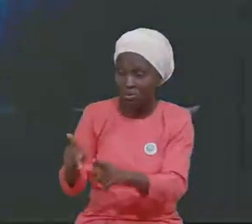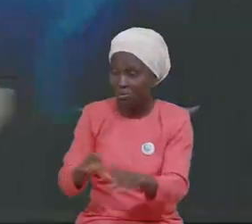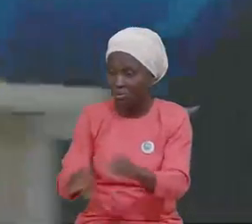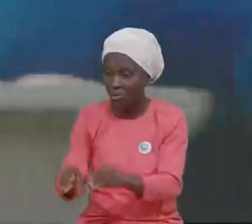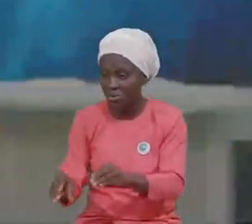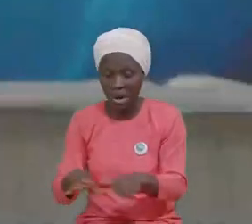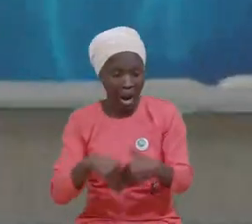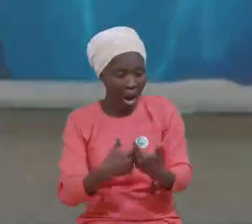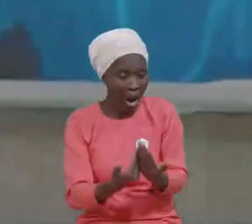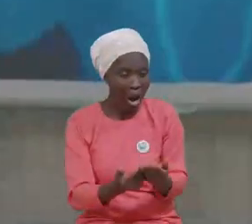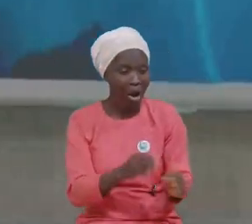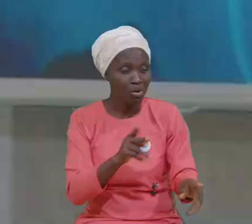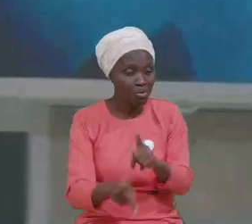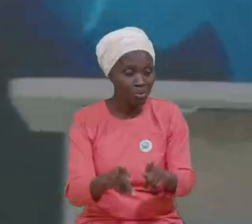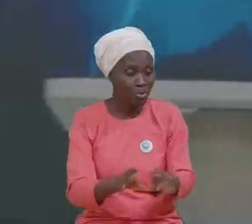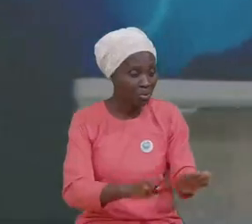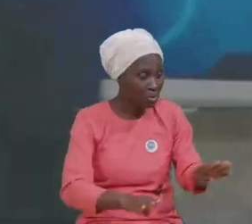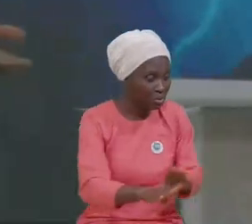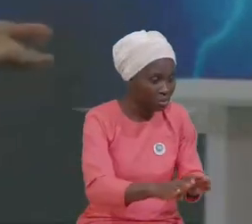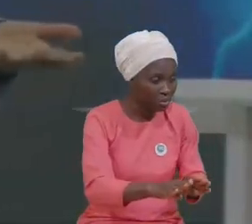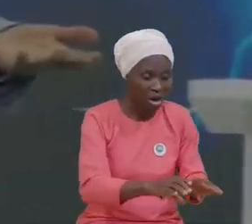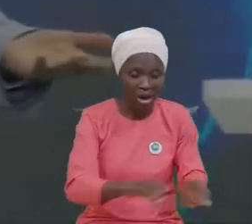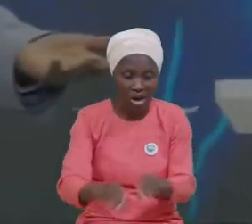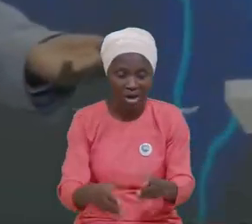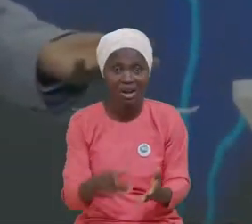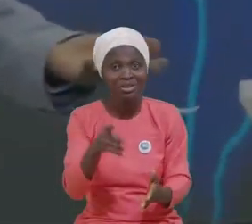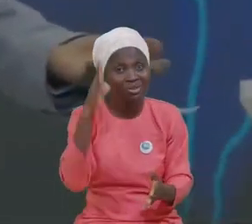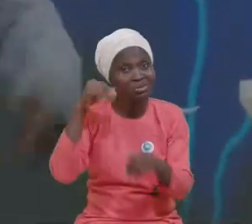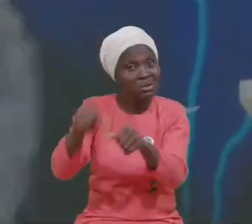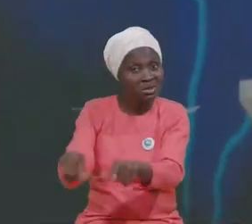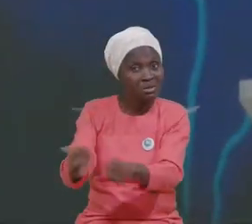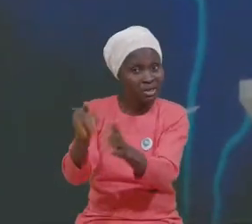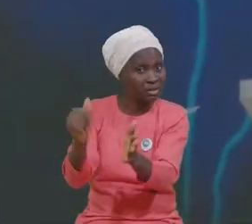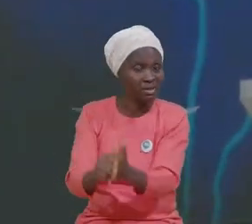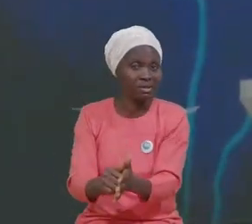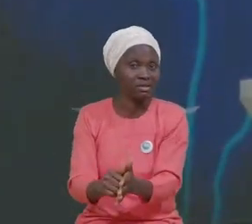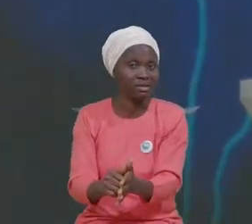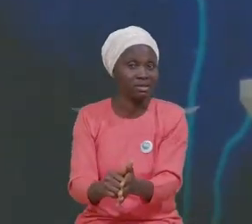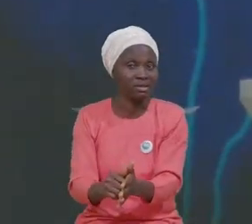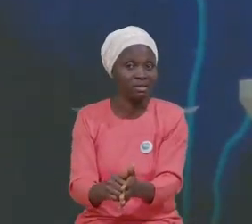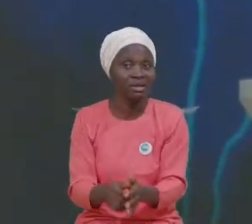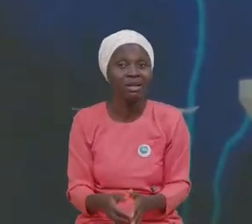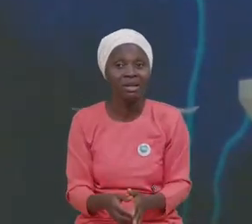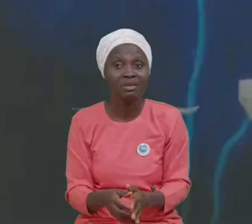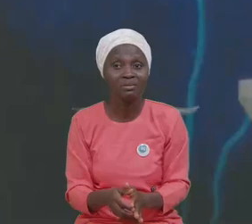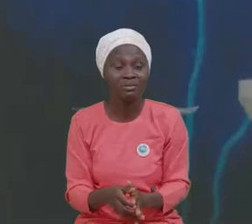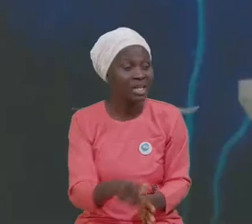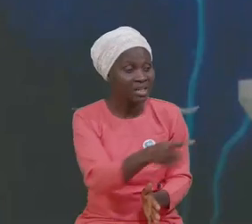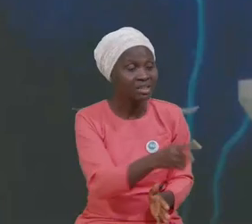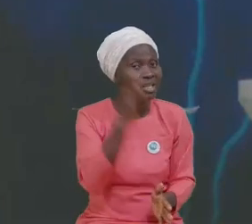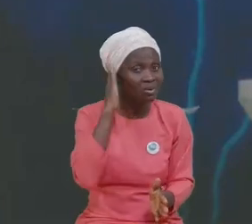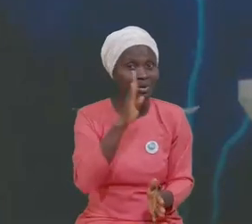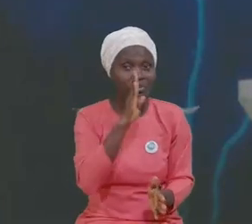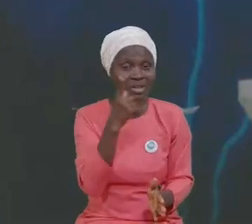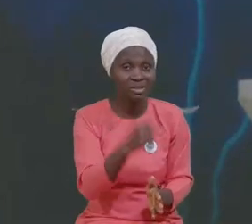font, comment les gens agissent, vous allez rester comme ça seulement. Ils seront